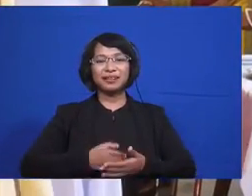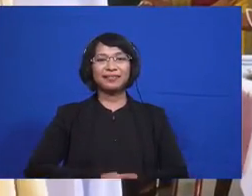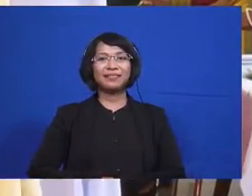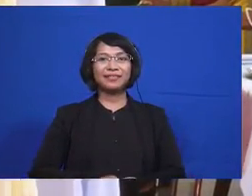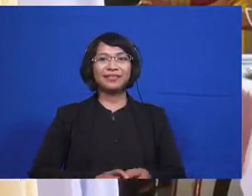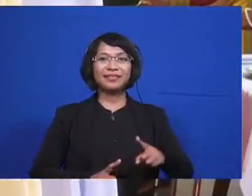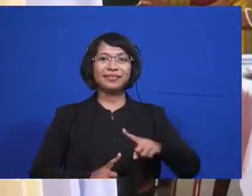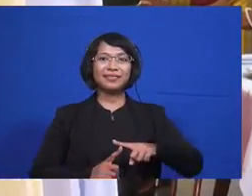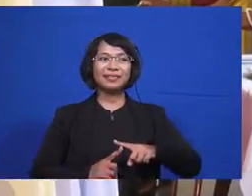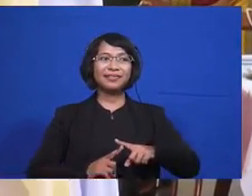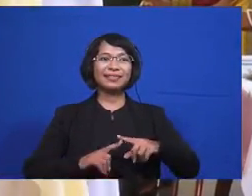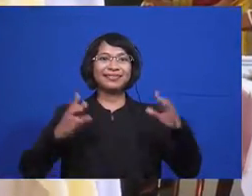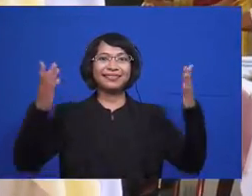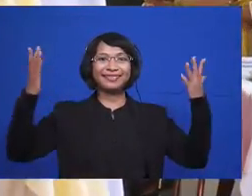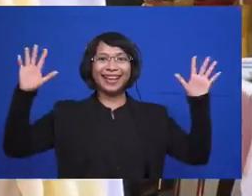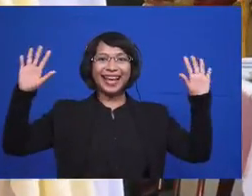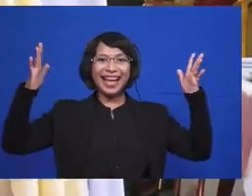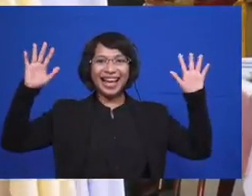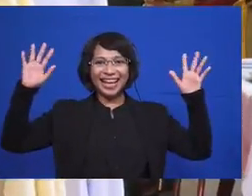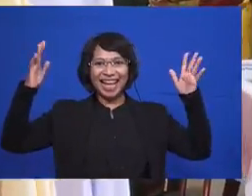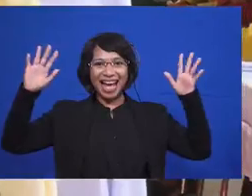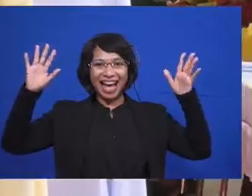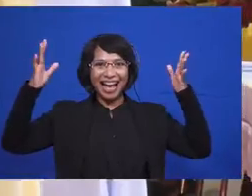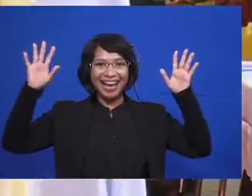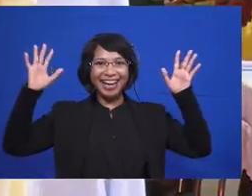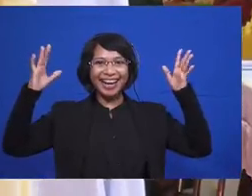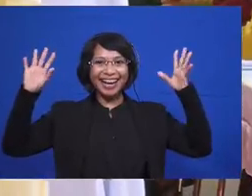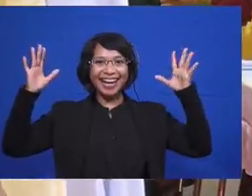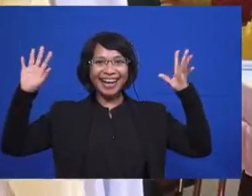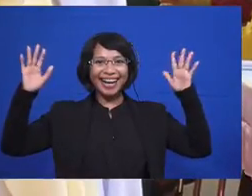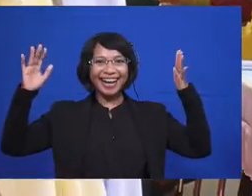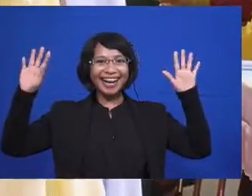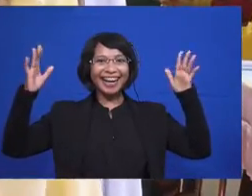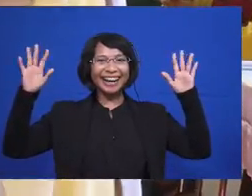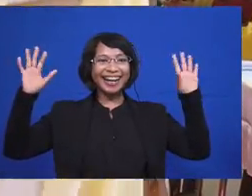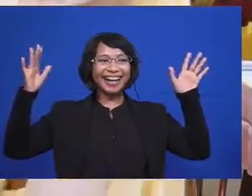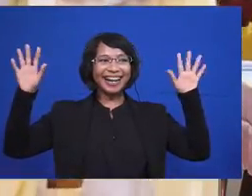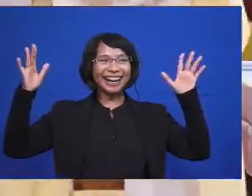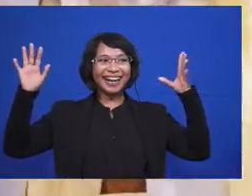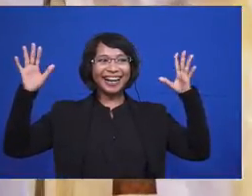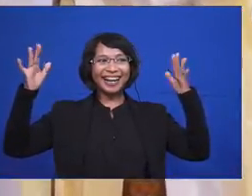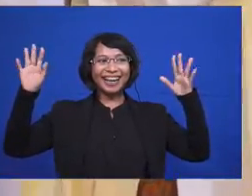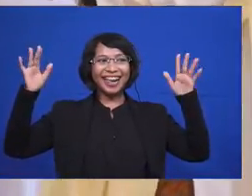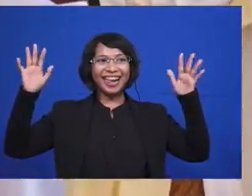kita. Selamat provisiat untuk kita berikan yang hari.